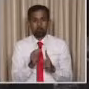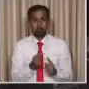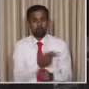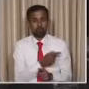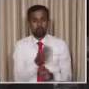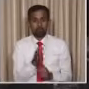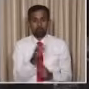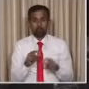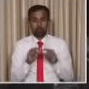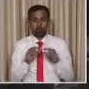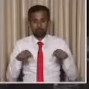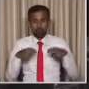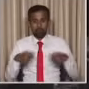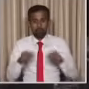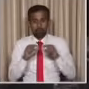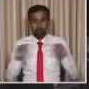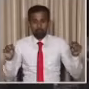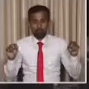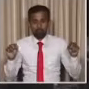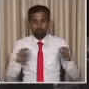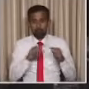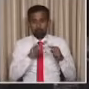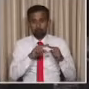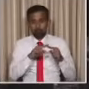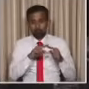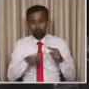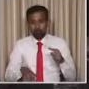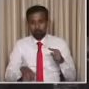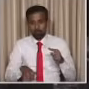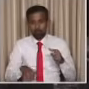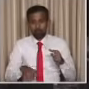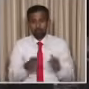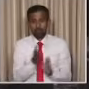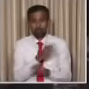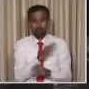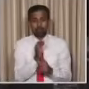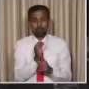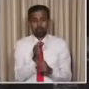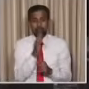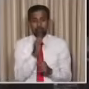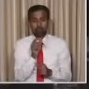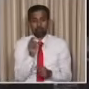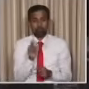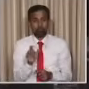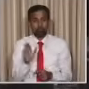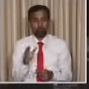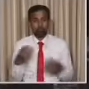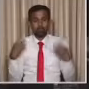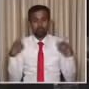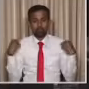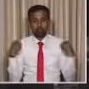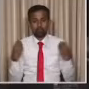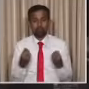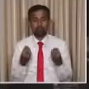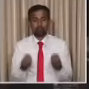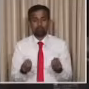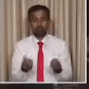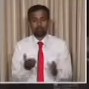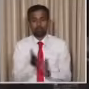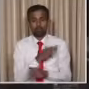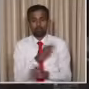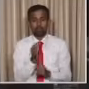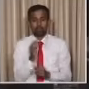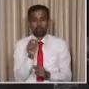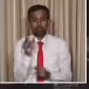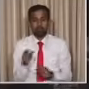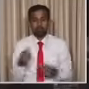ජනාධිපති වැසීරසේ තමත් අනුකණ්ඩ කීපයක් තියෙනවා. හිටපු ජනාධිපතිවරුන්ගේ පහසුකම් සැලසීම්, හිටපු